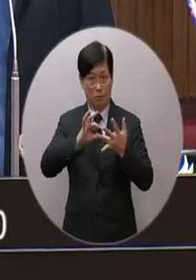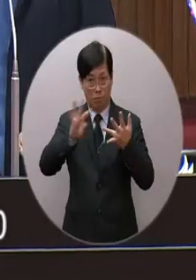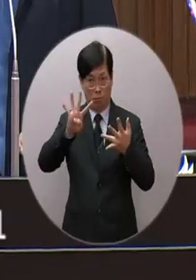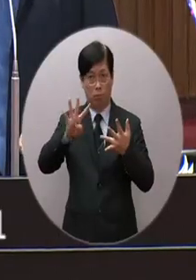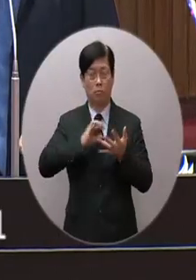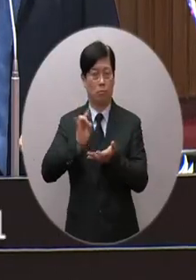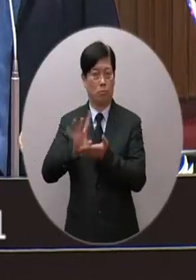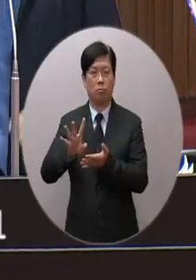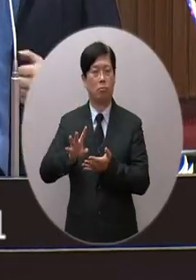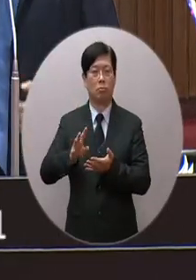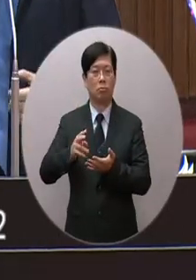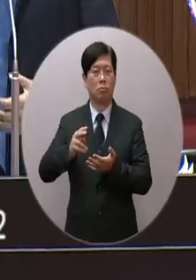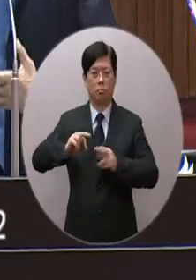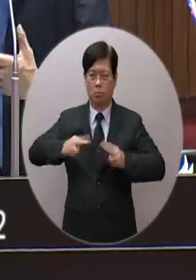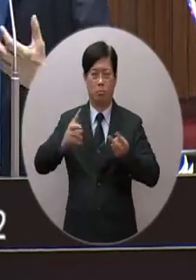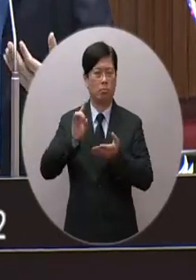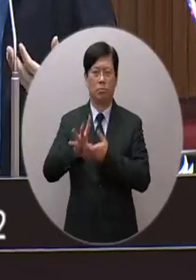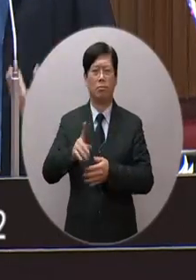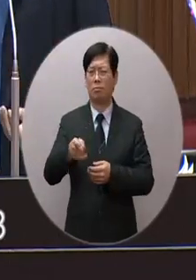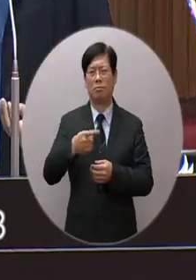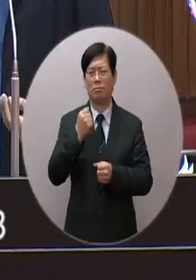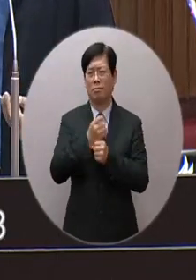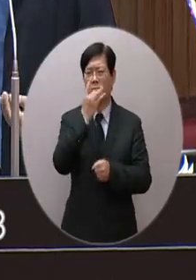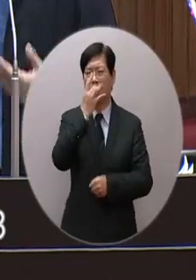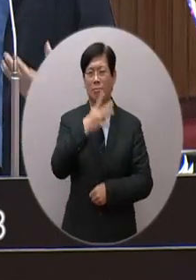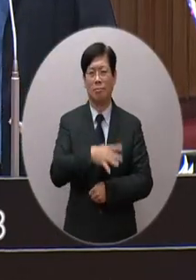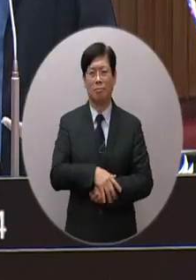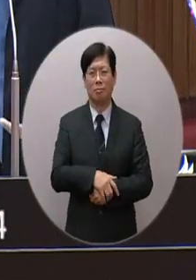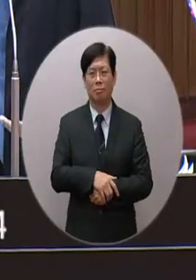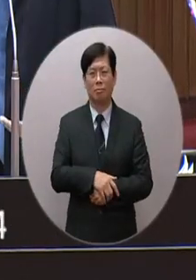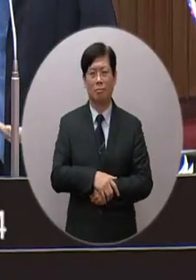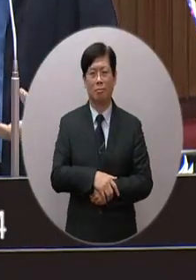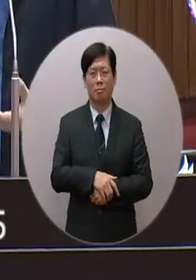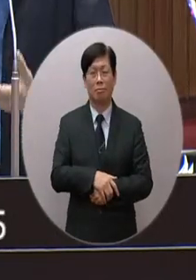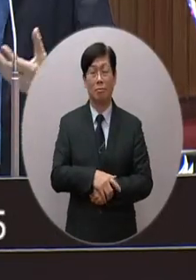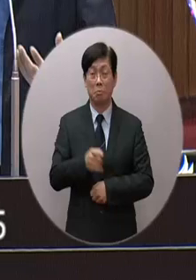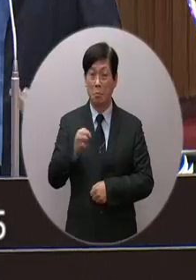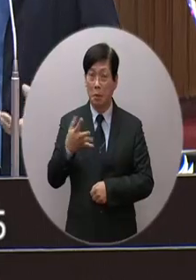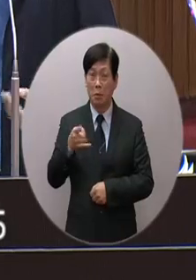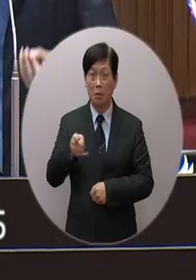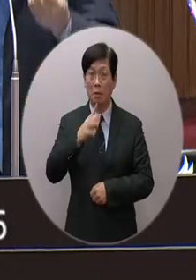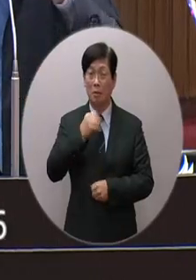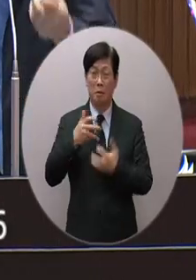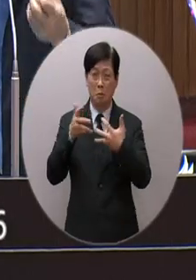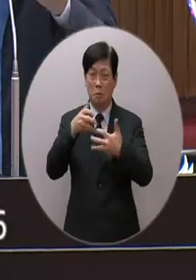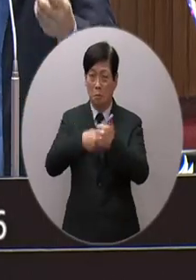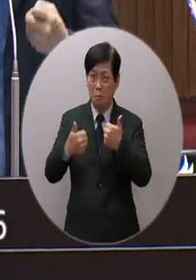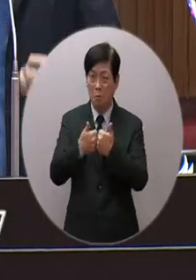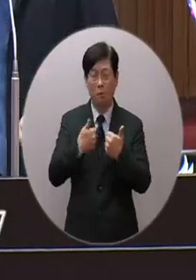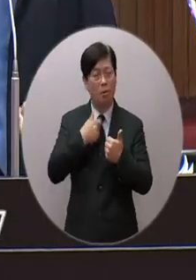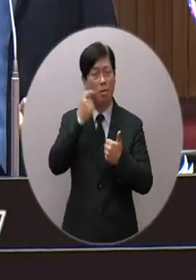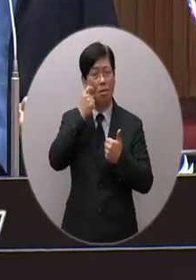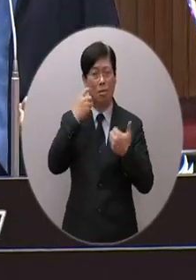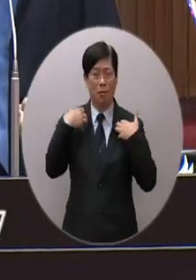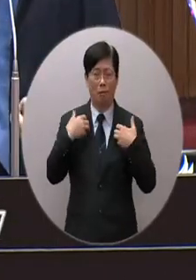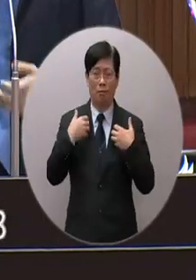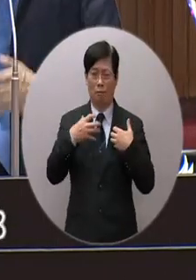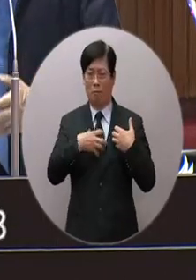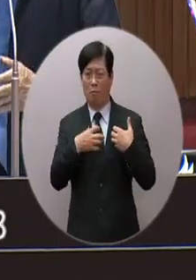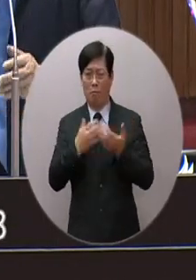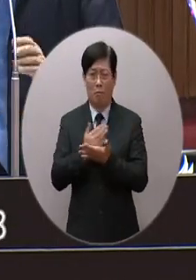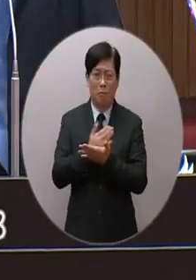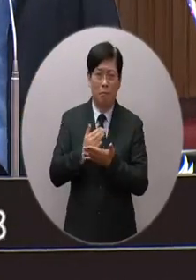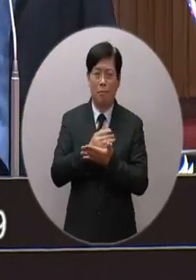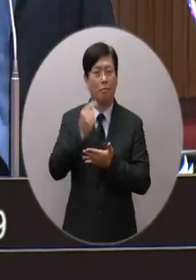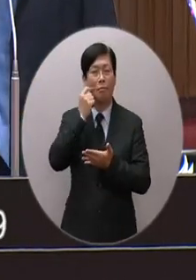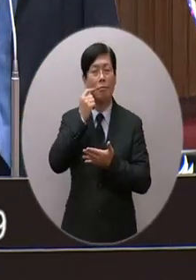也甲修掉，吼，我也修掉，因为这个无落实嘛，这个无落做，因为这个主议会无可能来执行风险评估，吼，安尼